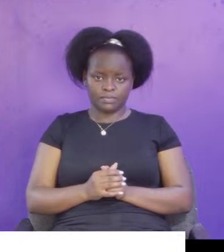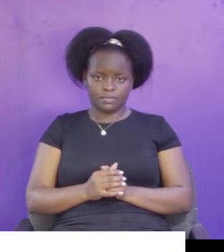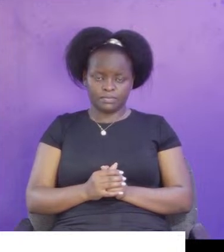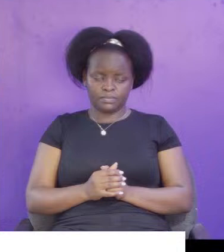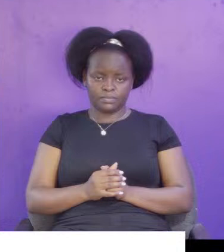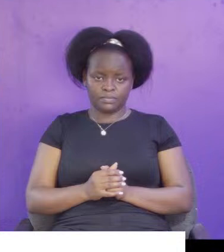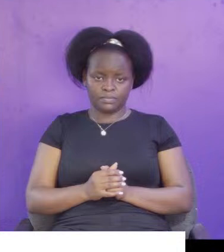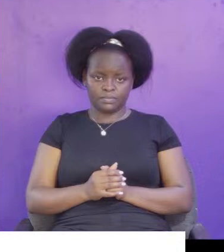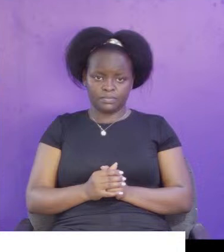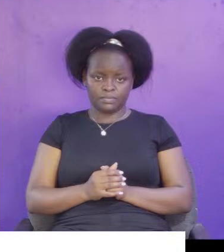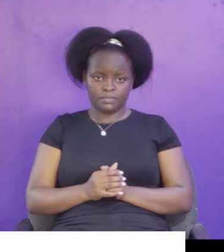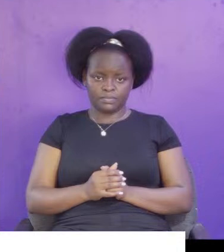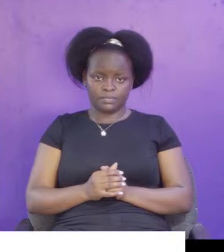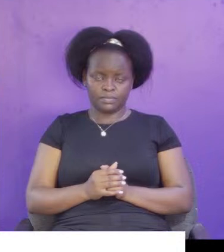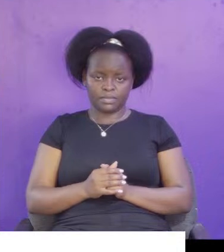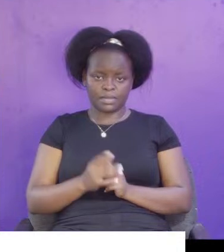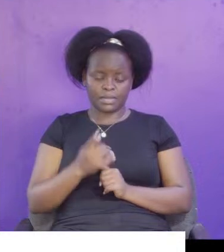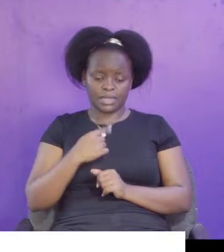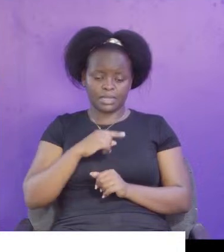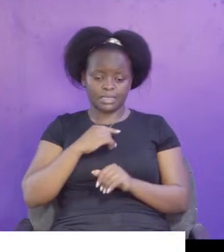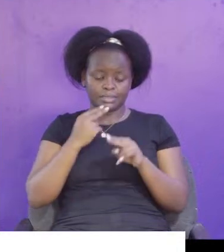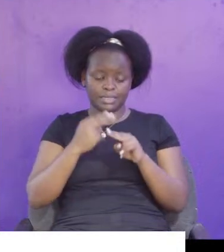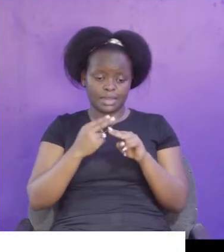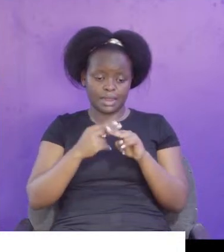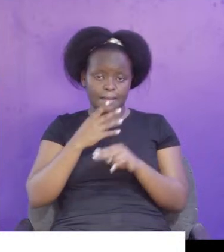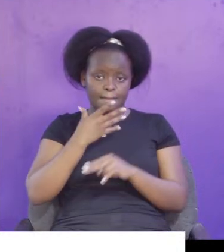kwa sababu